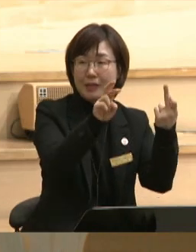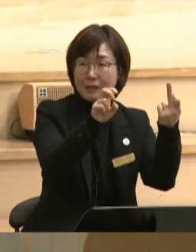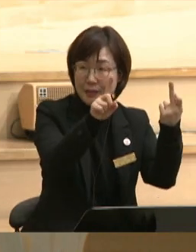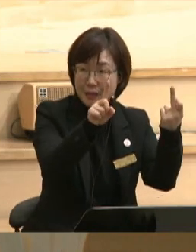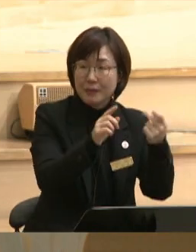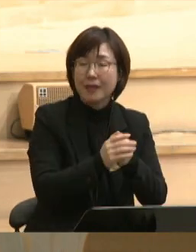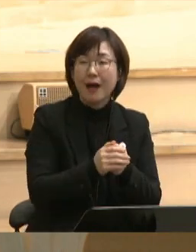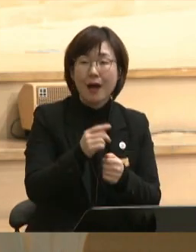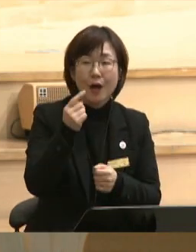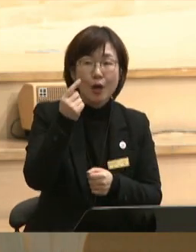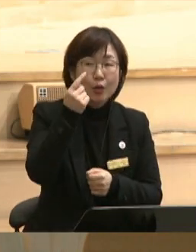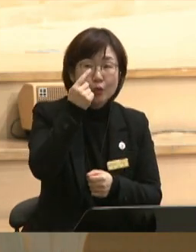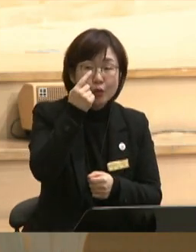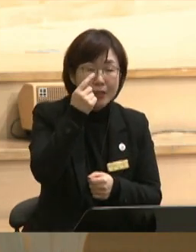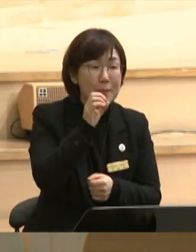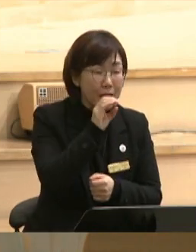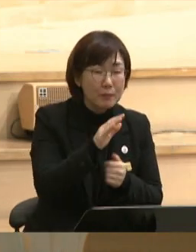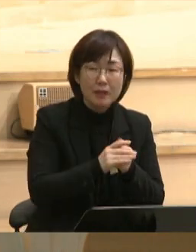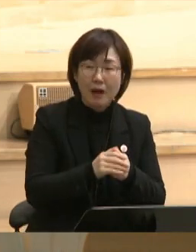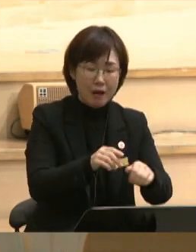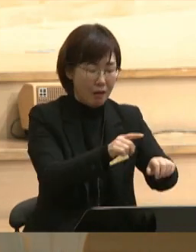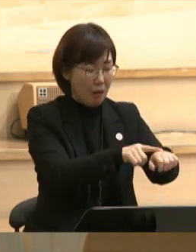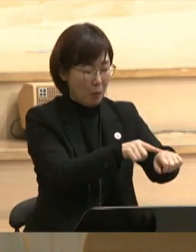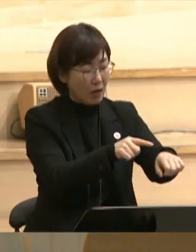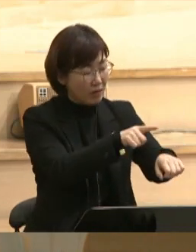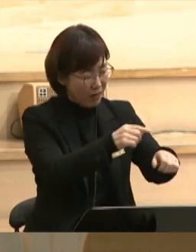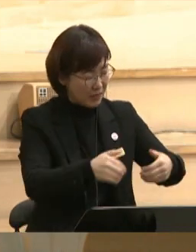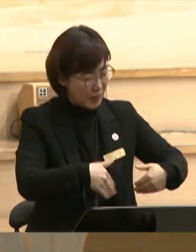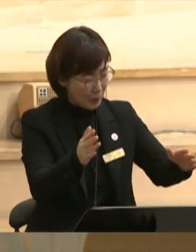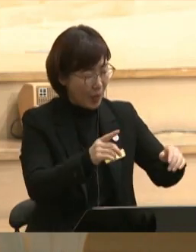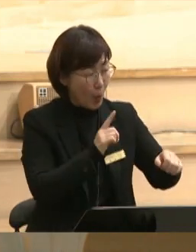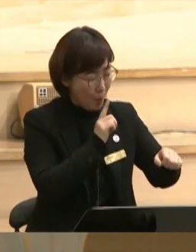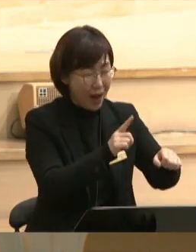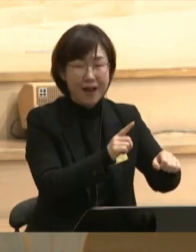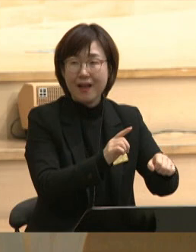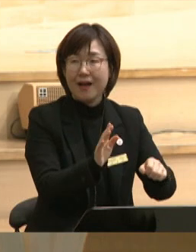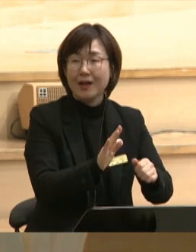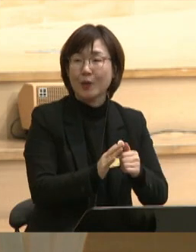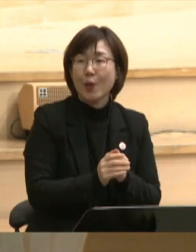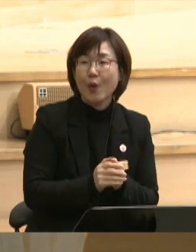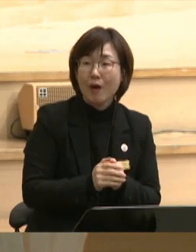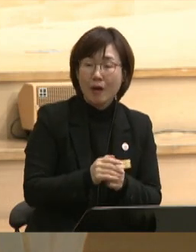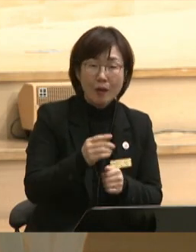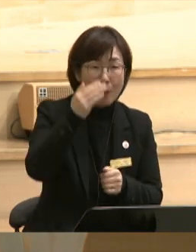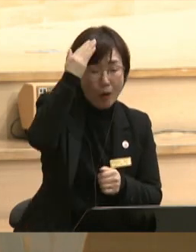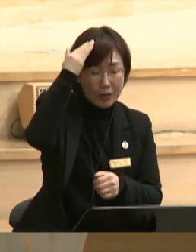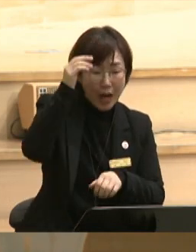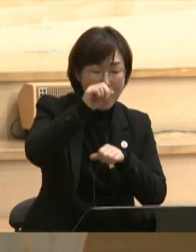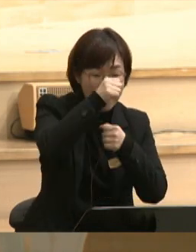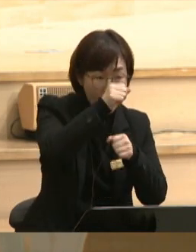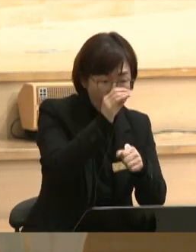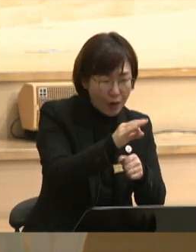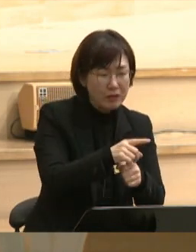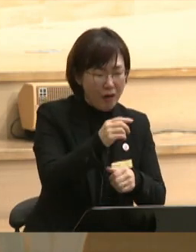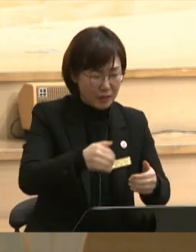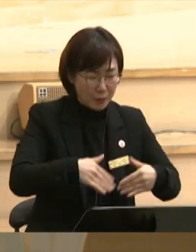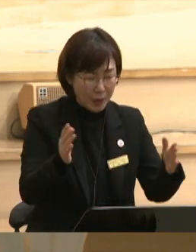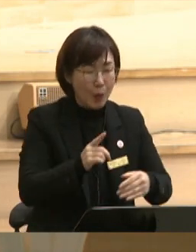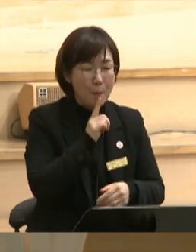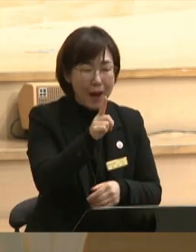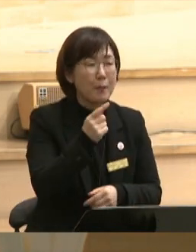시작 눈이 손들어 내가 너를 쓸 때가 없다 하거나 또한 머리가 발더러 내가 너를 쓸데가 없다 하지